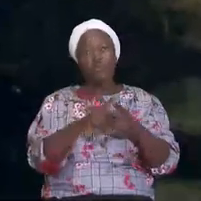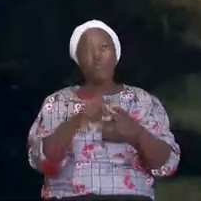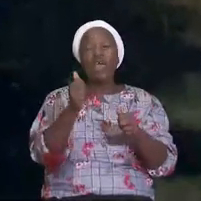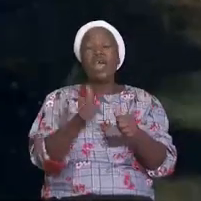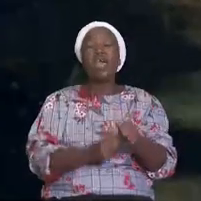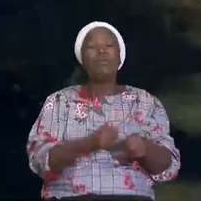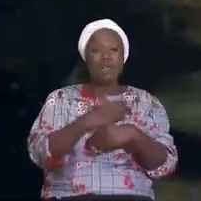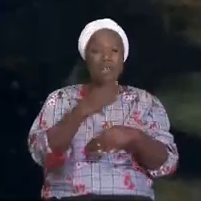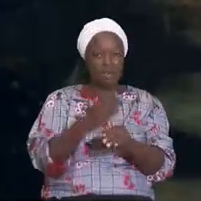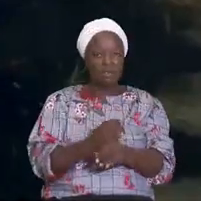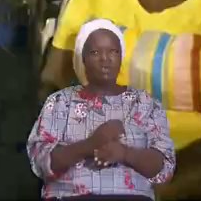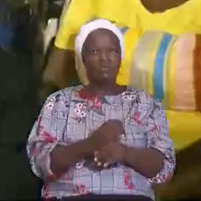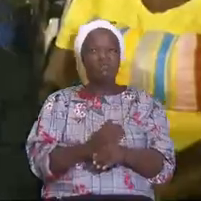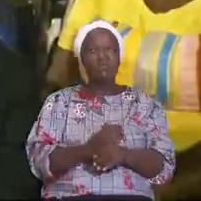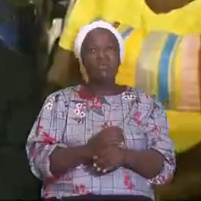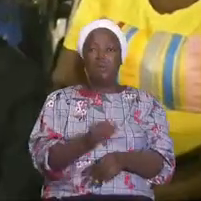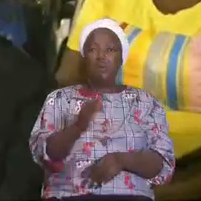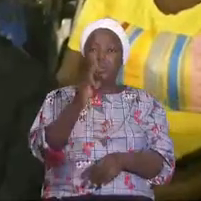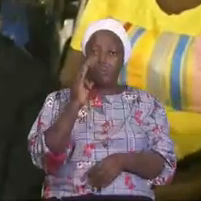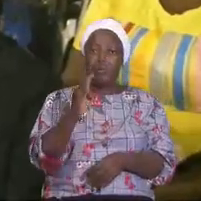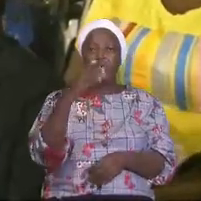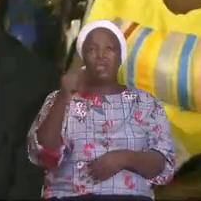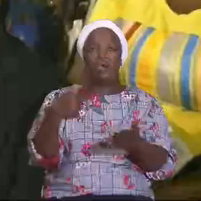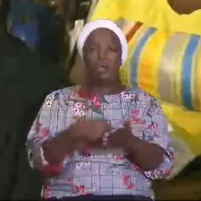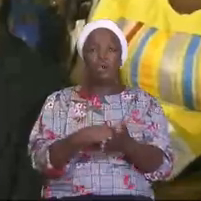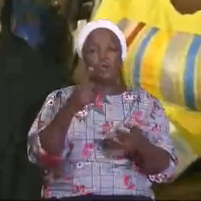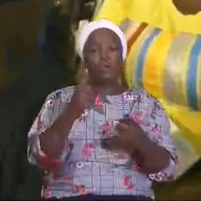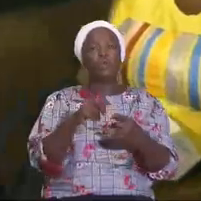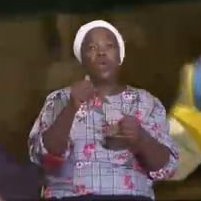proclamer, déclarer la bonne nouvelle à toute la